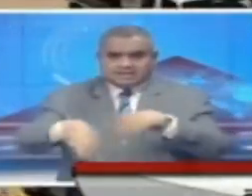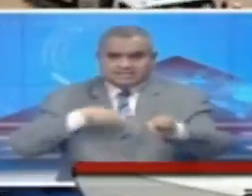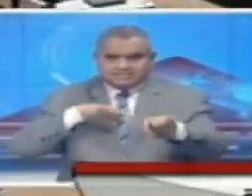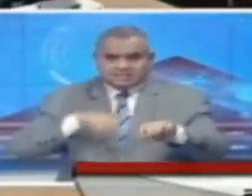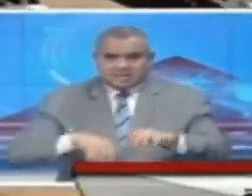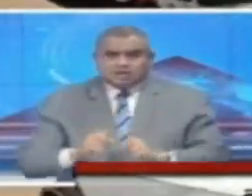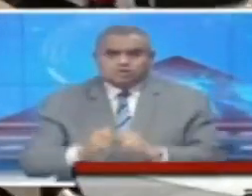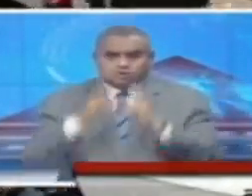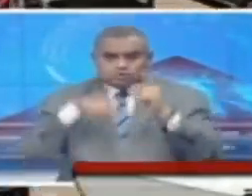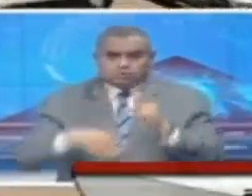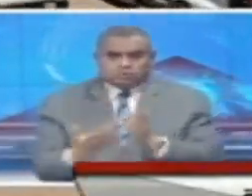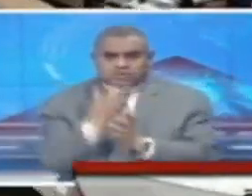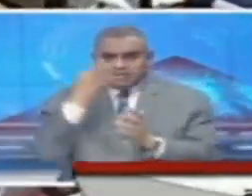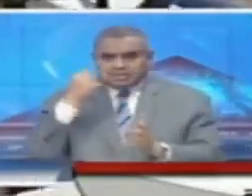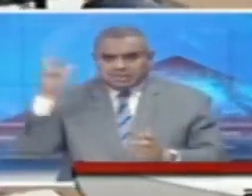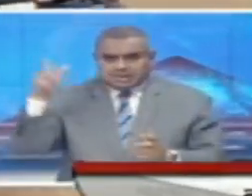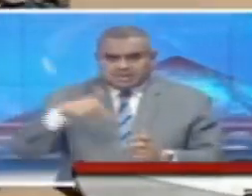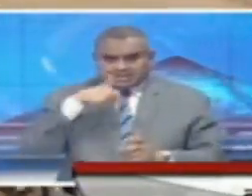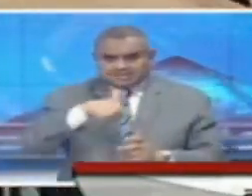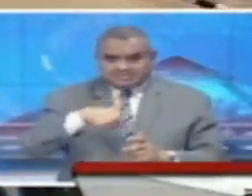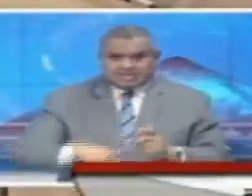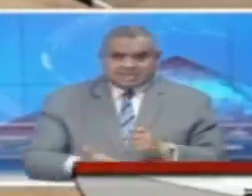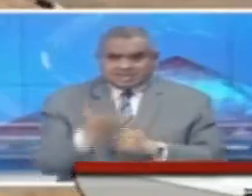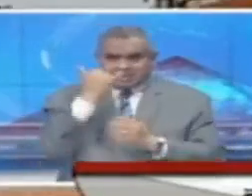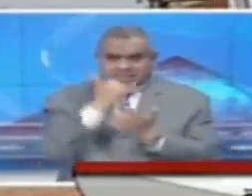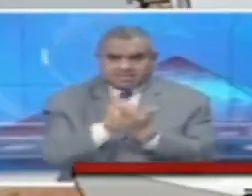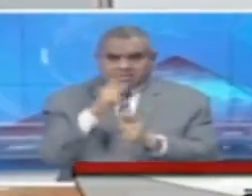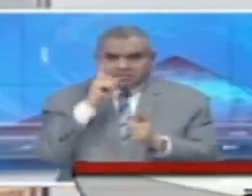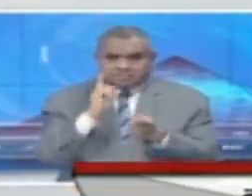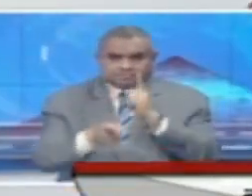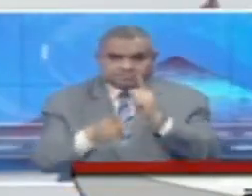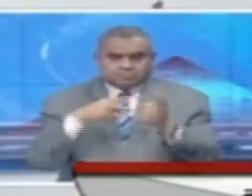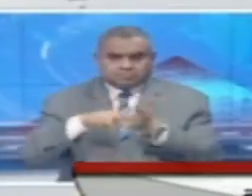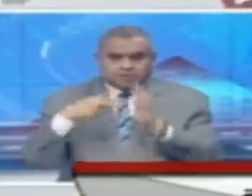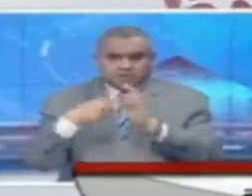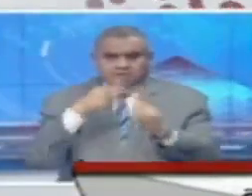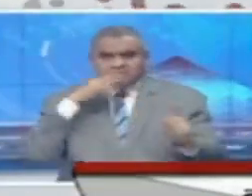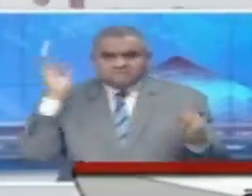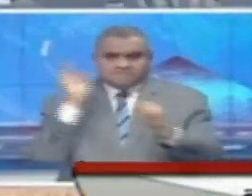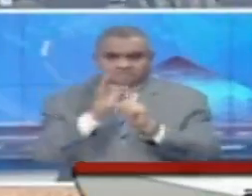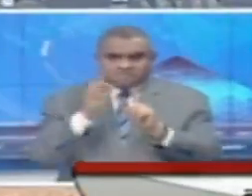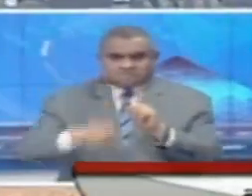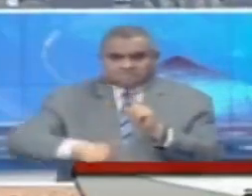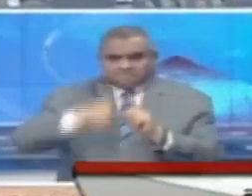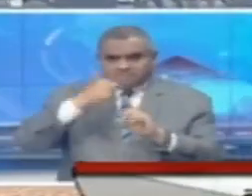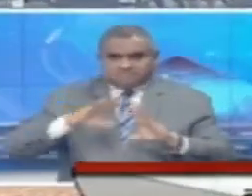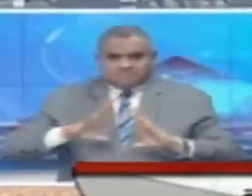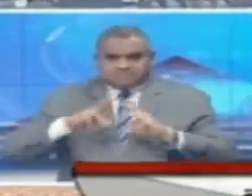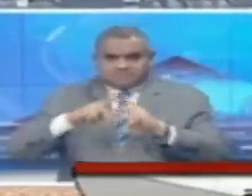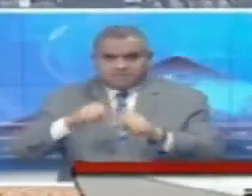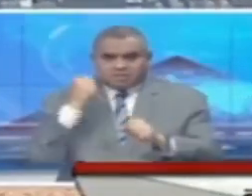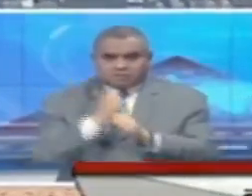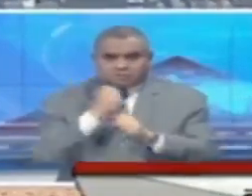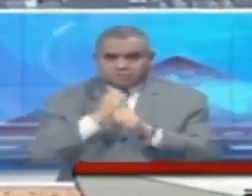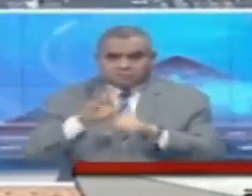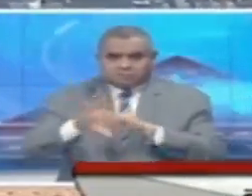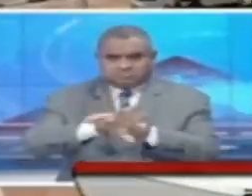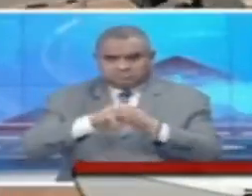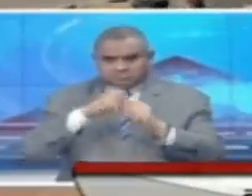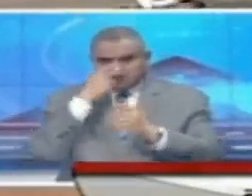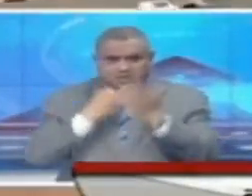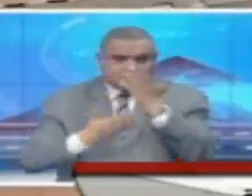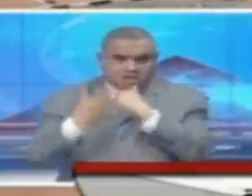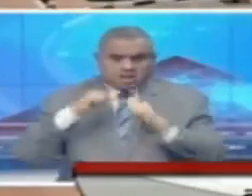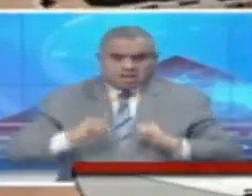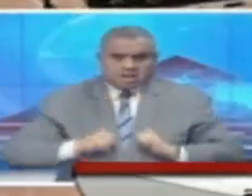صباح ذكرى ثورة 30 يونيو المجيدة لتحقيق أهم مطلب نادى به المصريون منذ عقود،